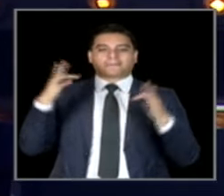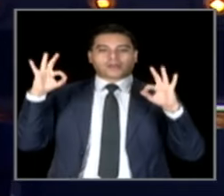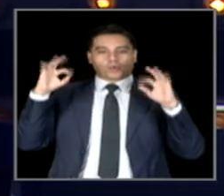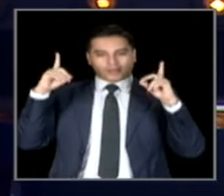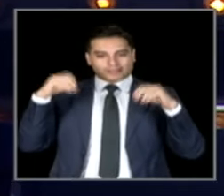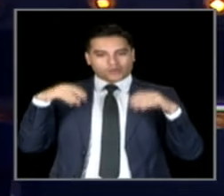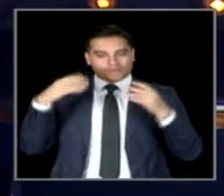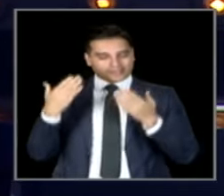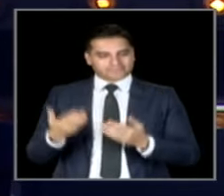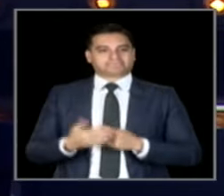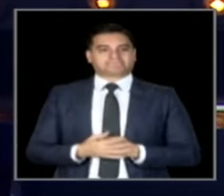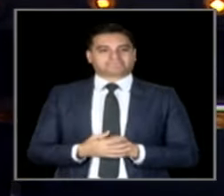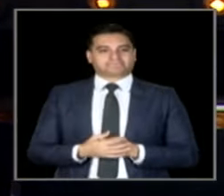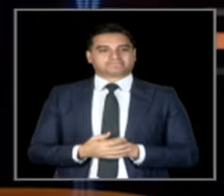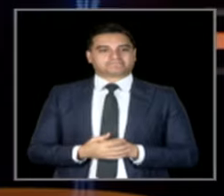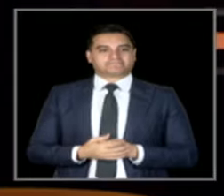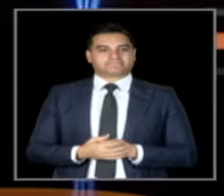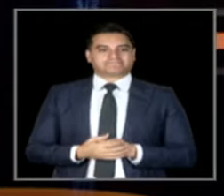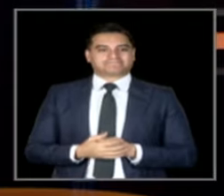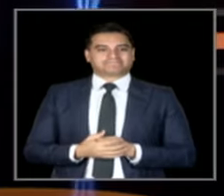التوفيق، نحيي كلنا جامعة القاهرة.